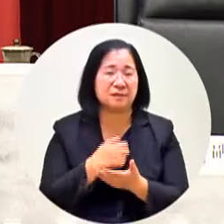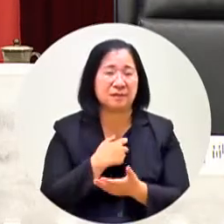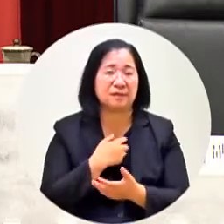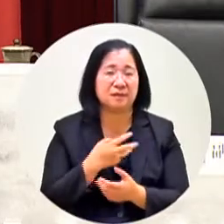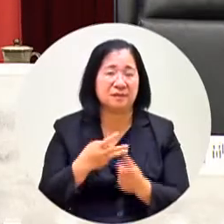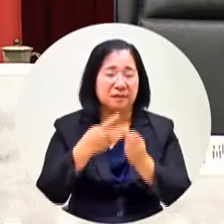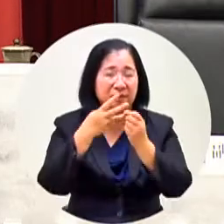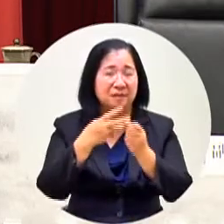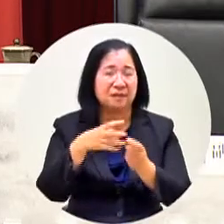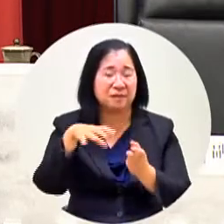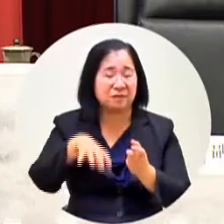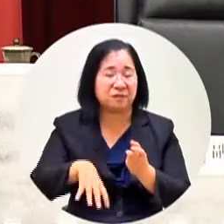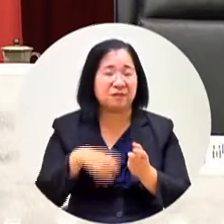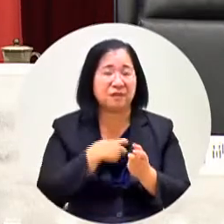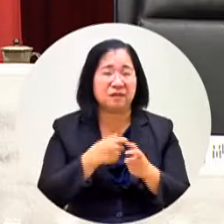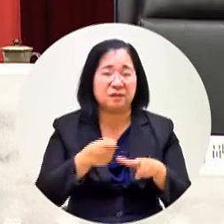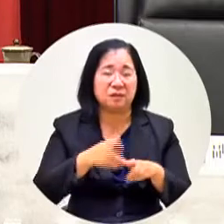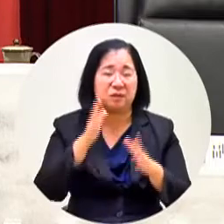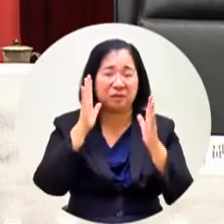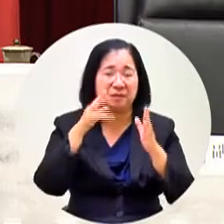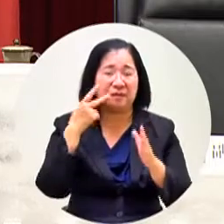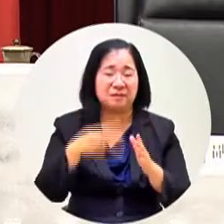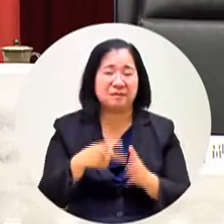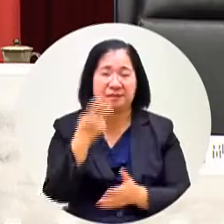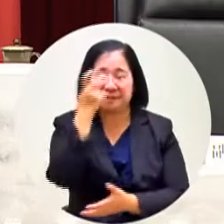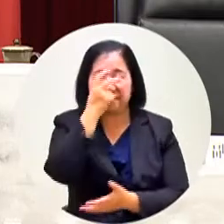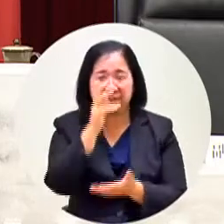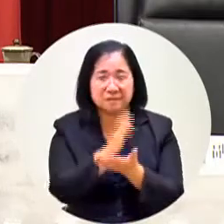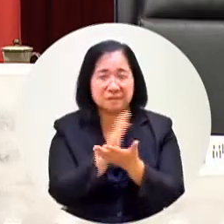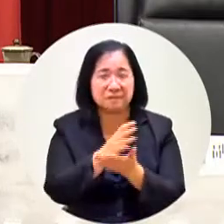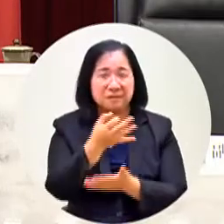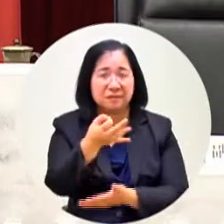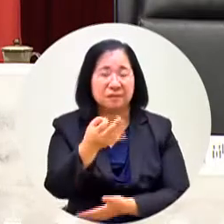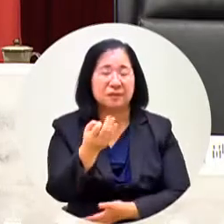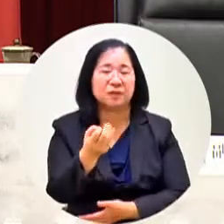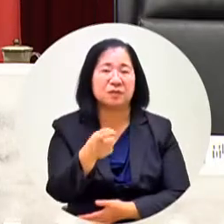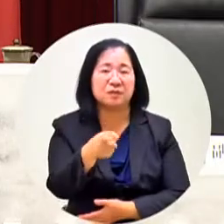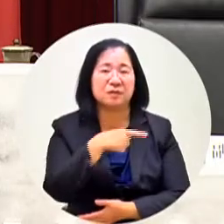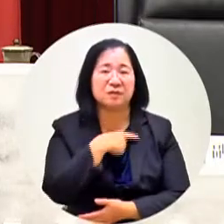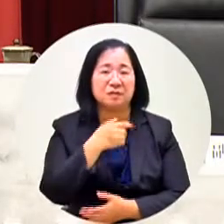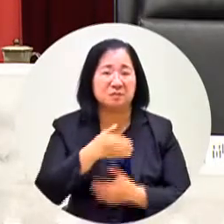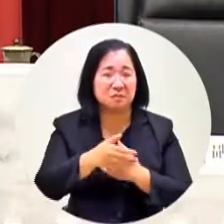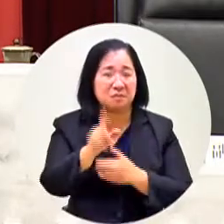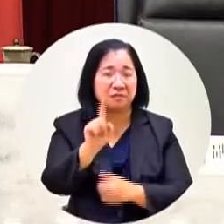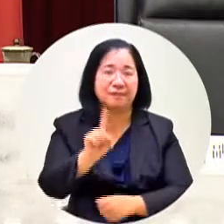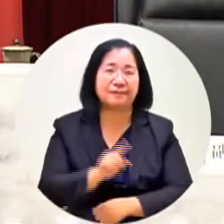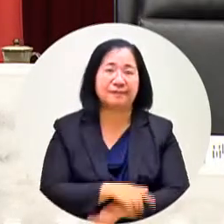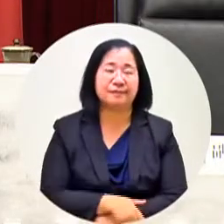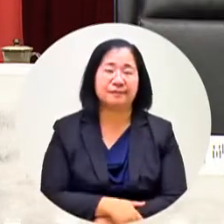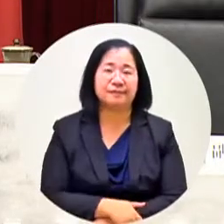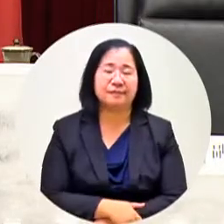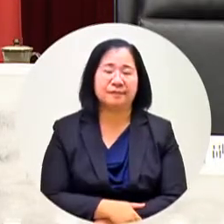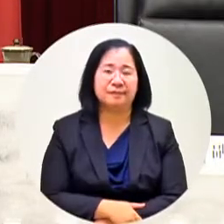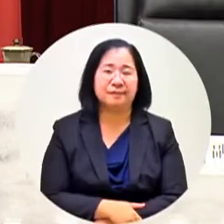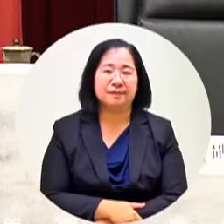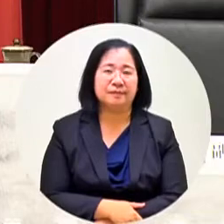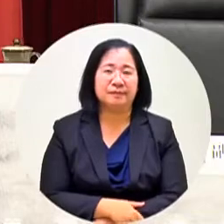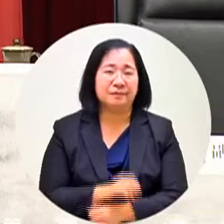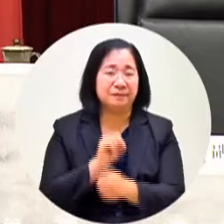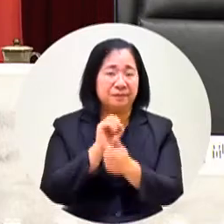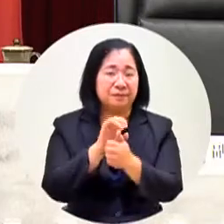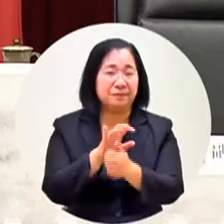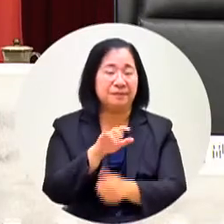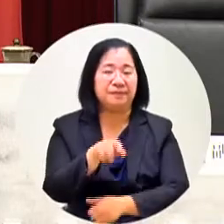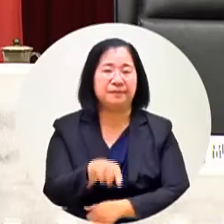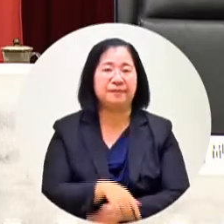枉，还是被恐吓的？爱查无明。 是，我们一定追查到底，依法就办。 好了哈。啊，李世